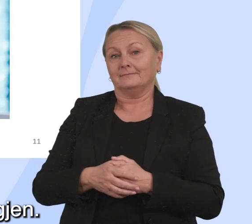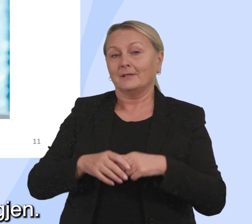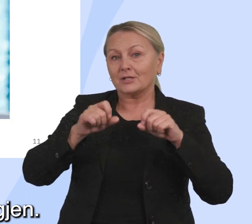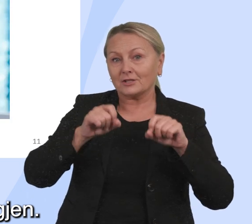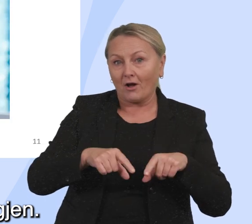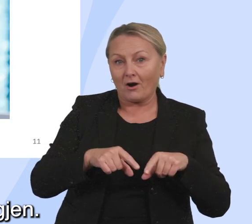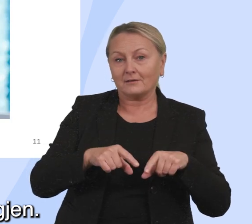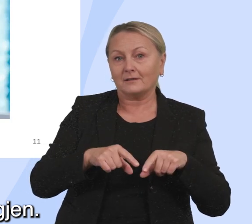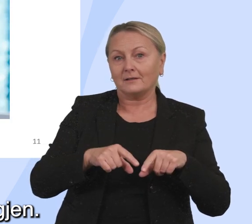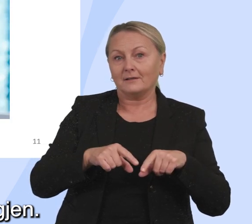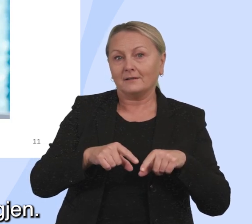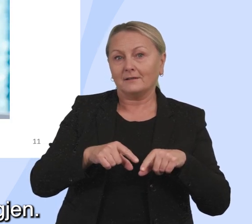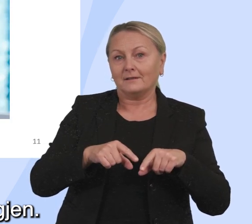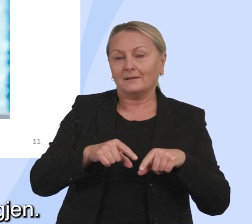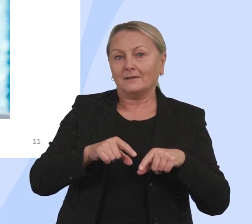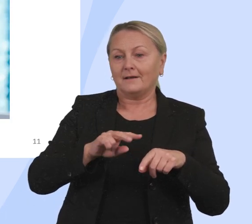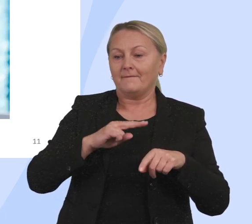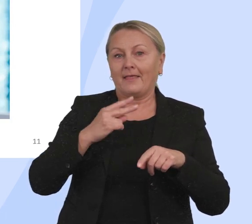igen, slå hænderne i væggen.